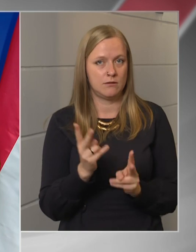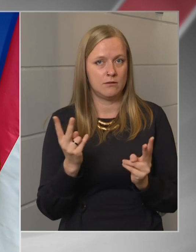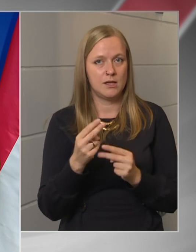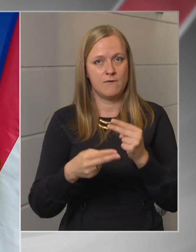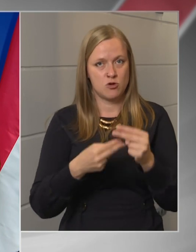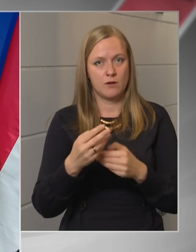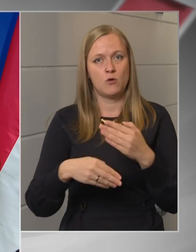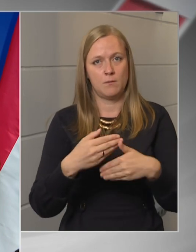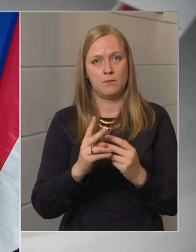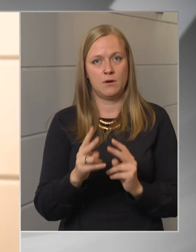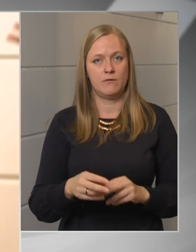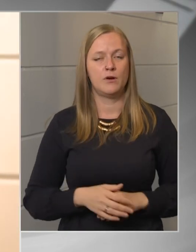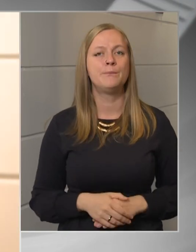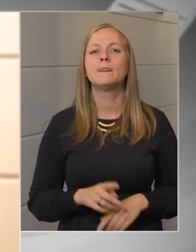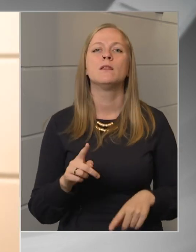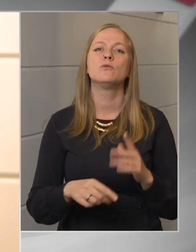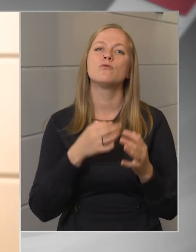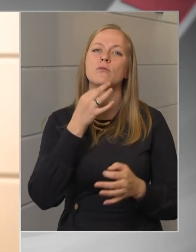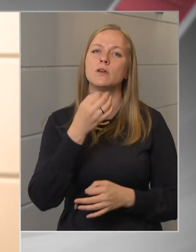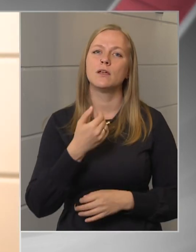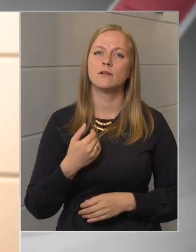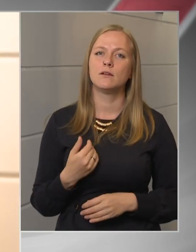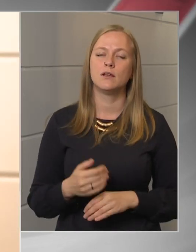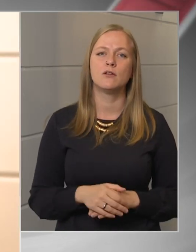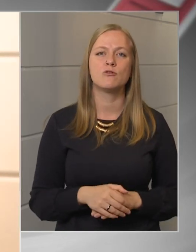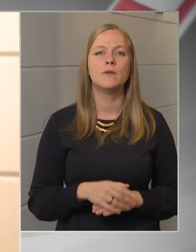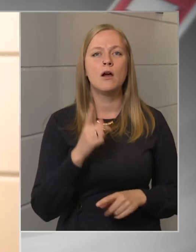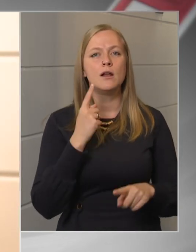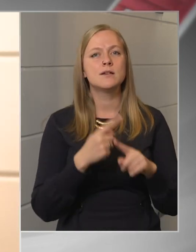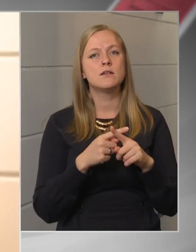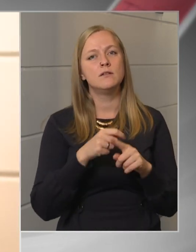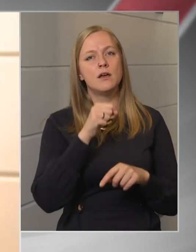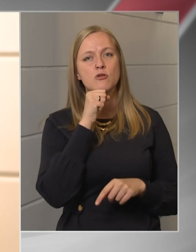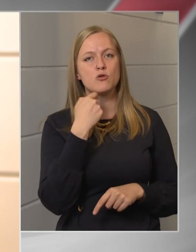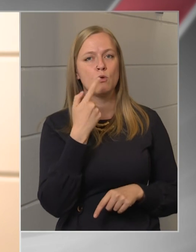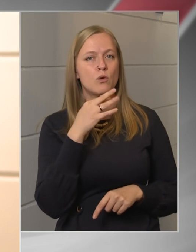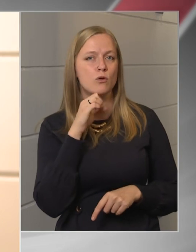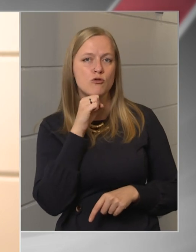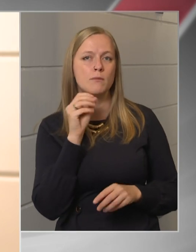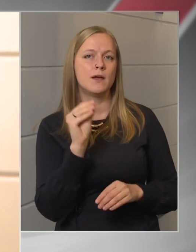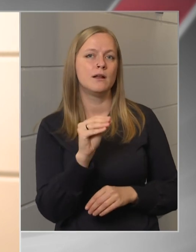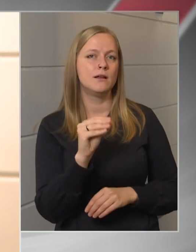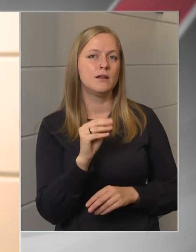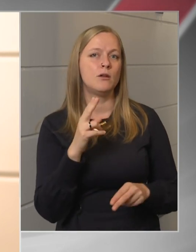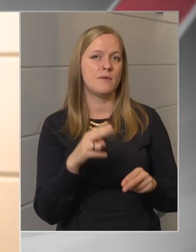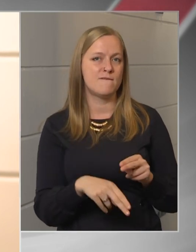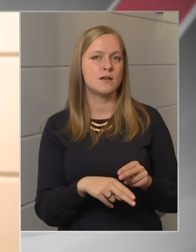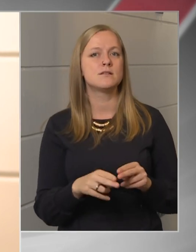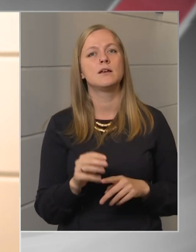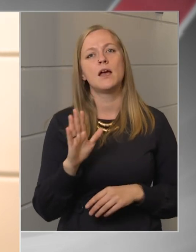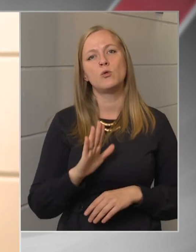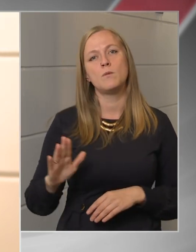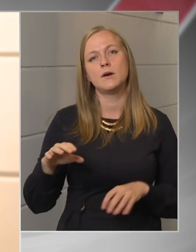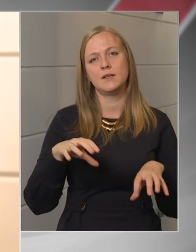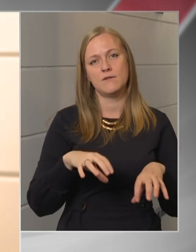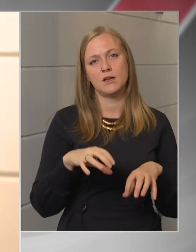vizsgálat folyamatban. És egy utolsó kérdés, Alexander Soros bejelentette, hogy befejezik az európai